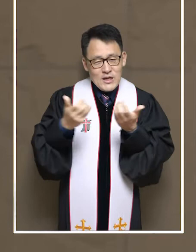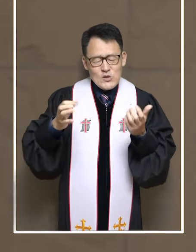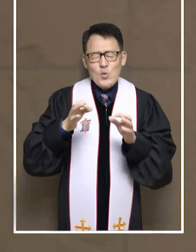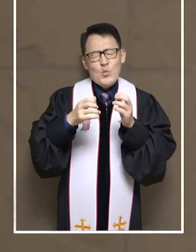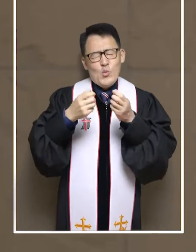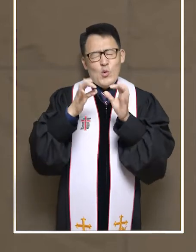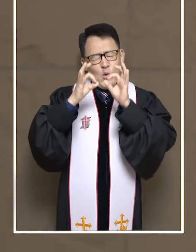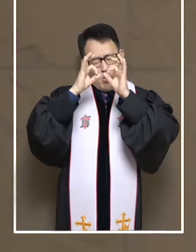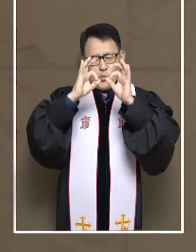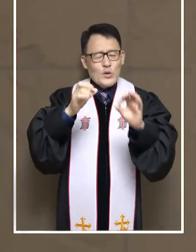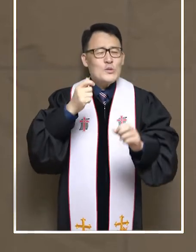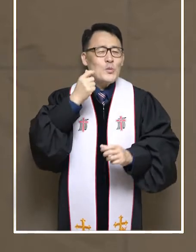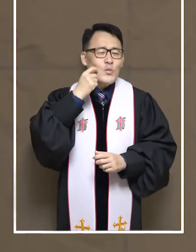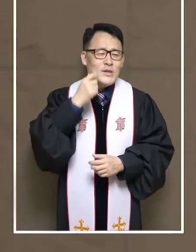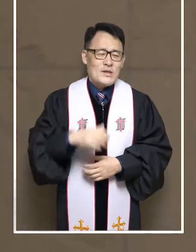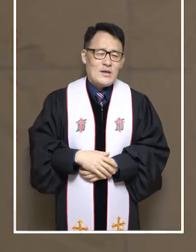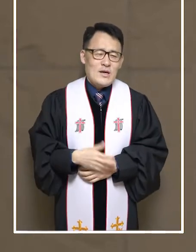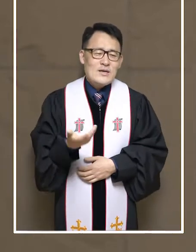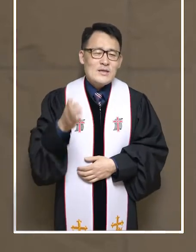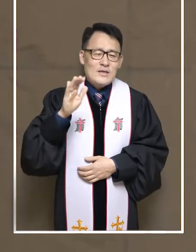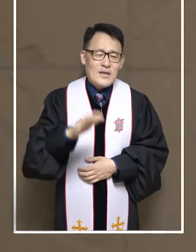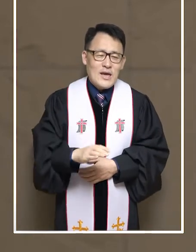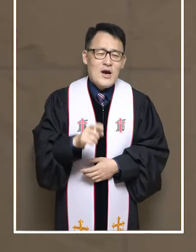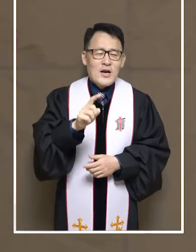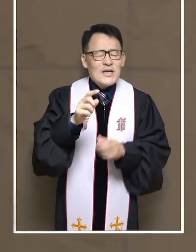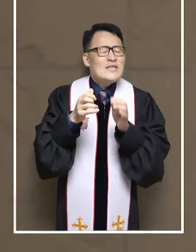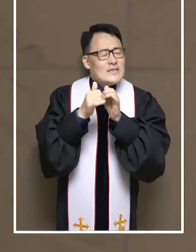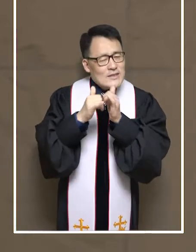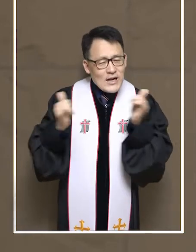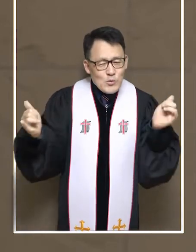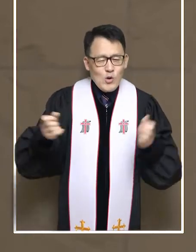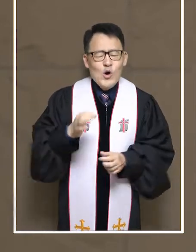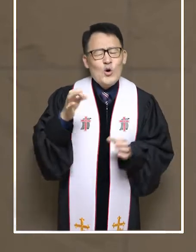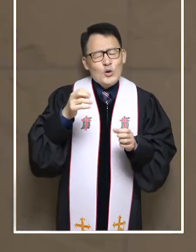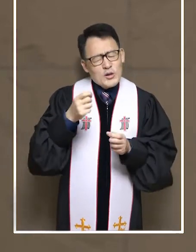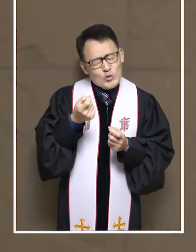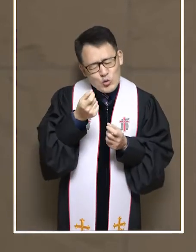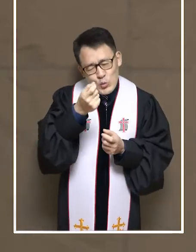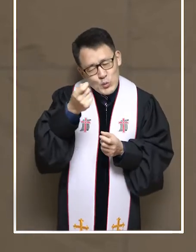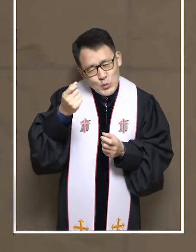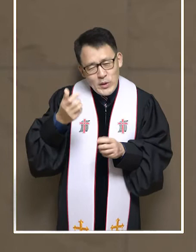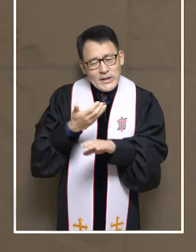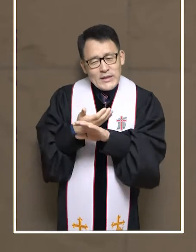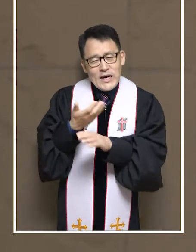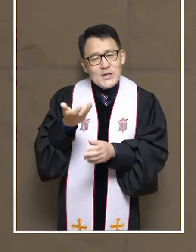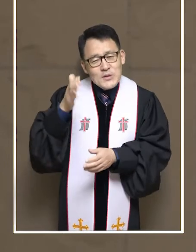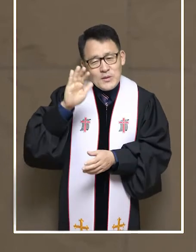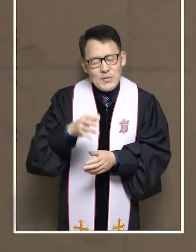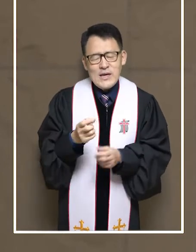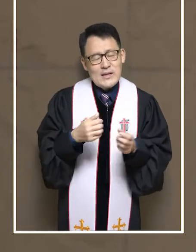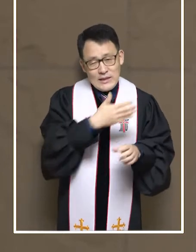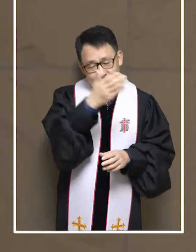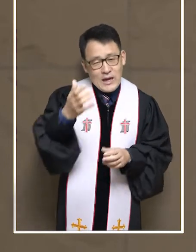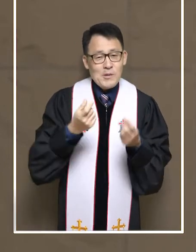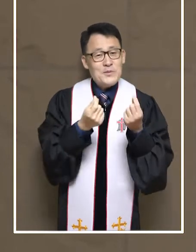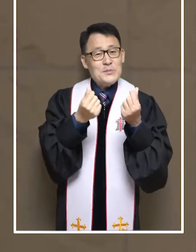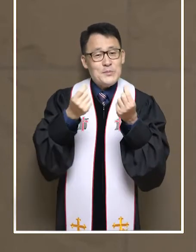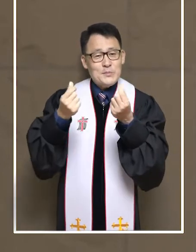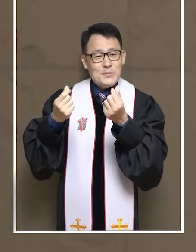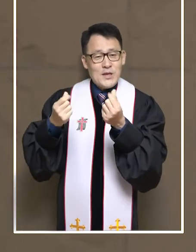오래 보지는 못했습니다. 그런데 그분들의 이야기가 조금씩 다르긴 하지만 다